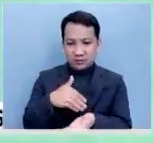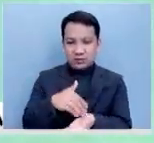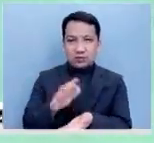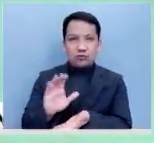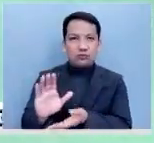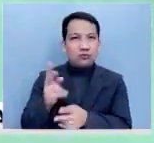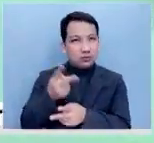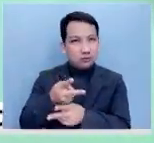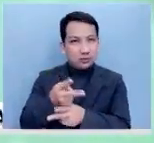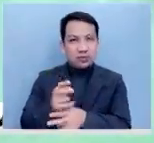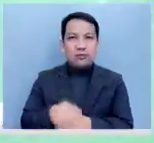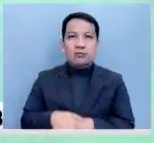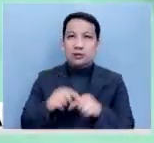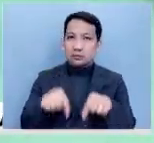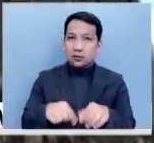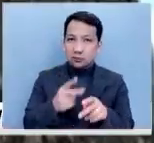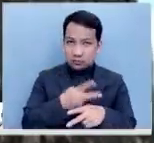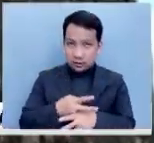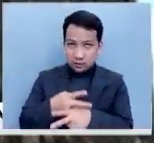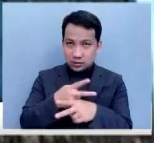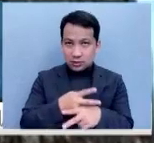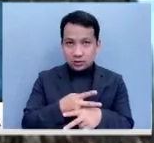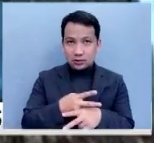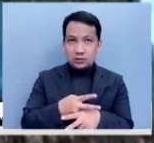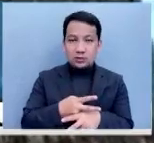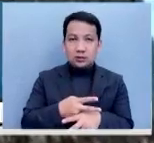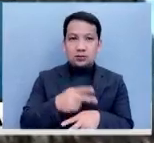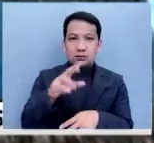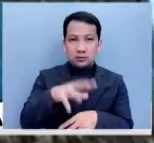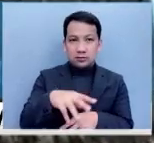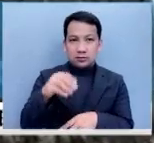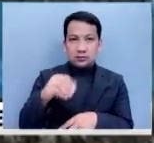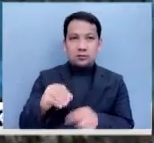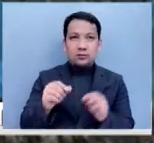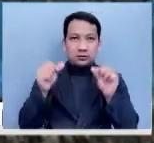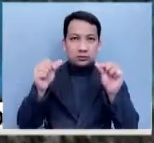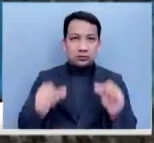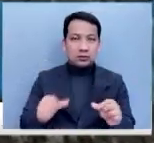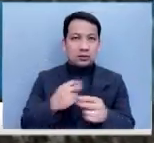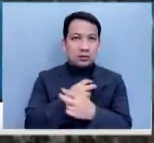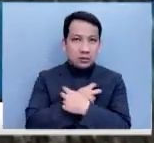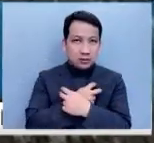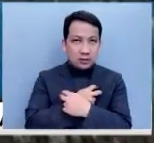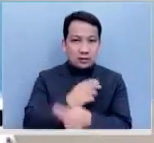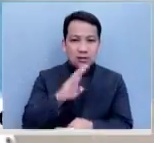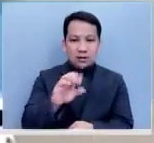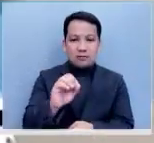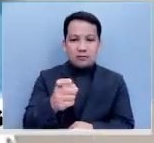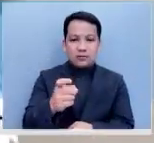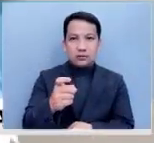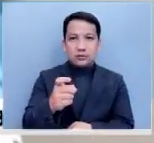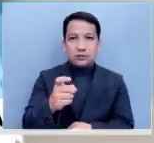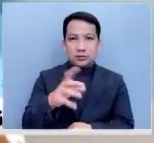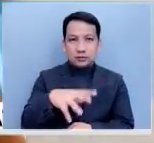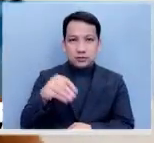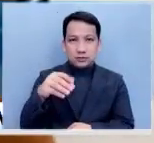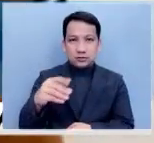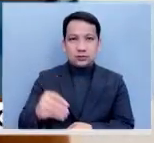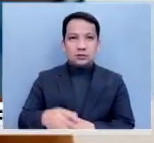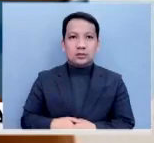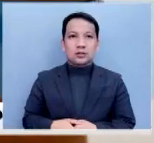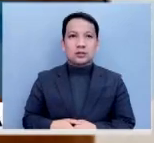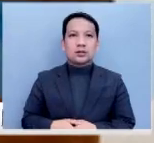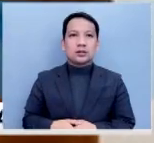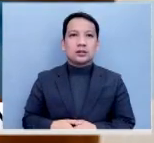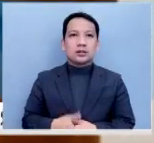Pinag-iingat ang mga bisita rito sa box jellyfish na isa sa mga most venomous marine animal sa buong mundo. Yung tentacles niya,